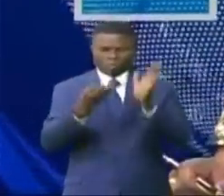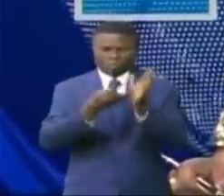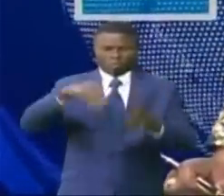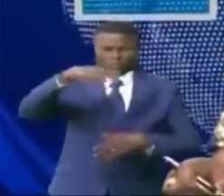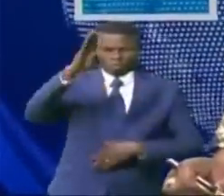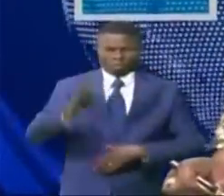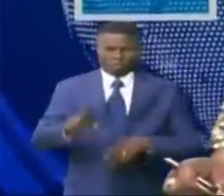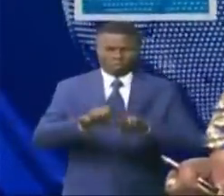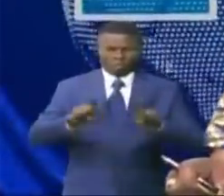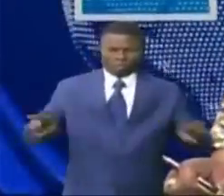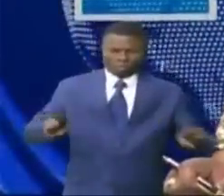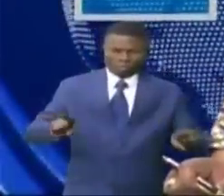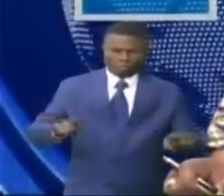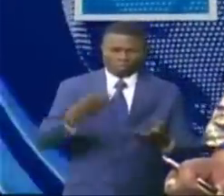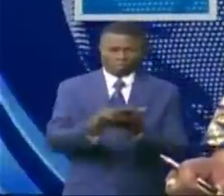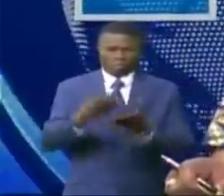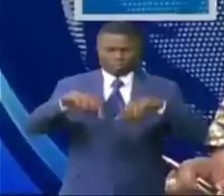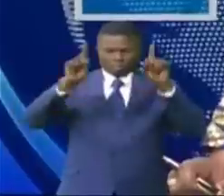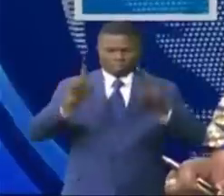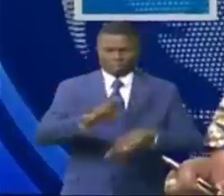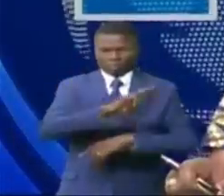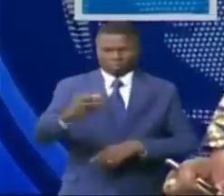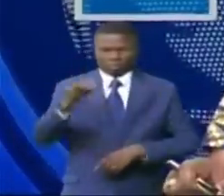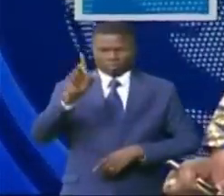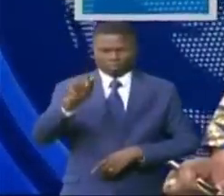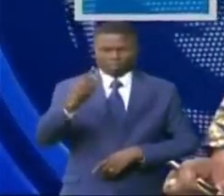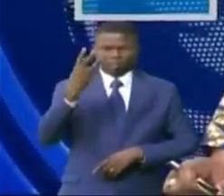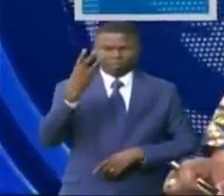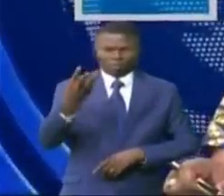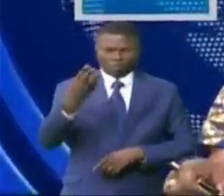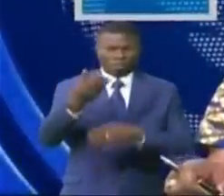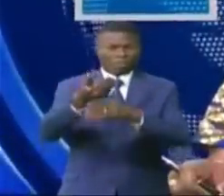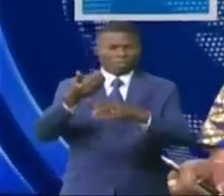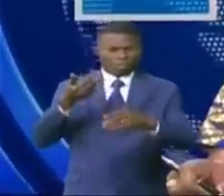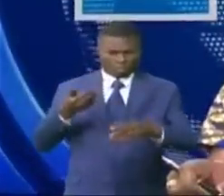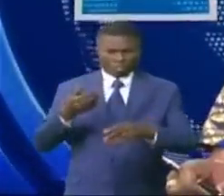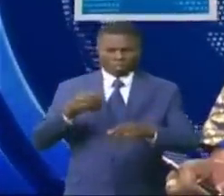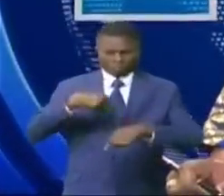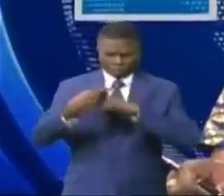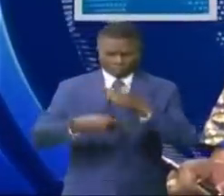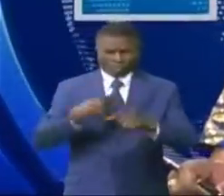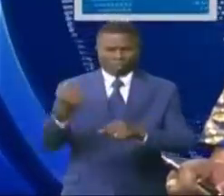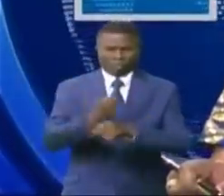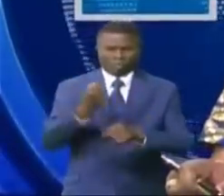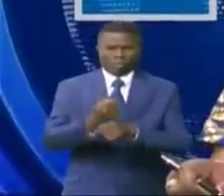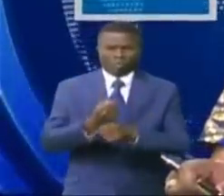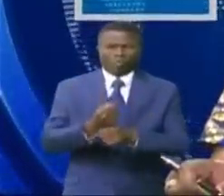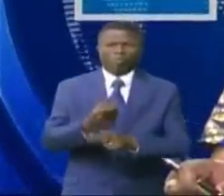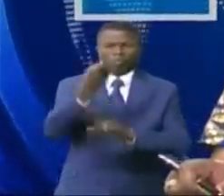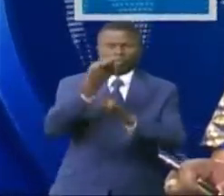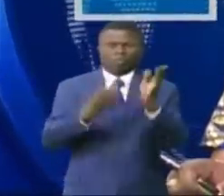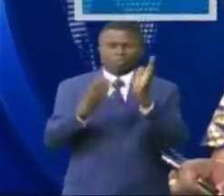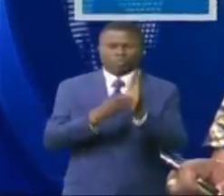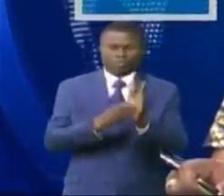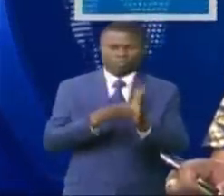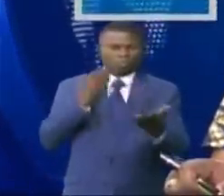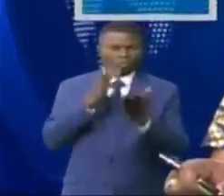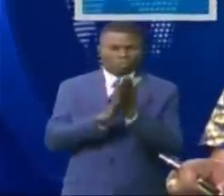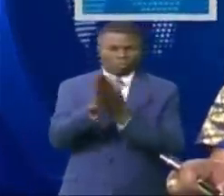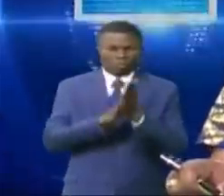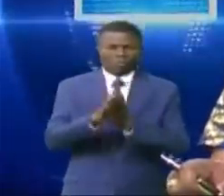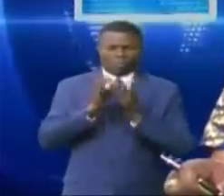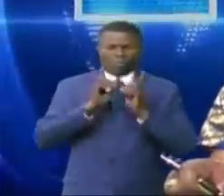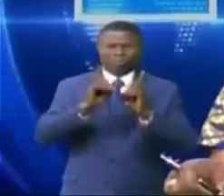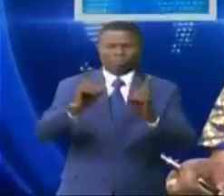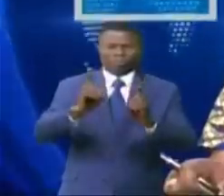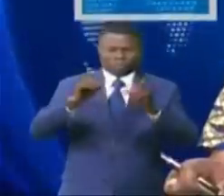24,7% par rapport au budget de l'exercice 2023, et ce, bien avant l'ouverture solennelle de la session de septembre marquée par l'allocution